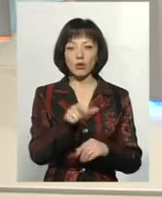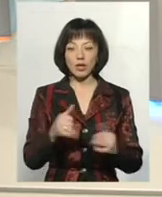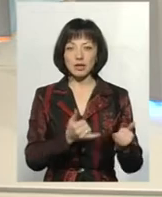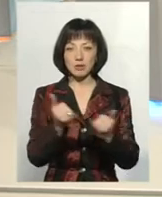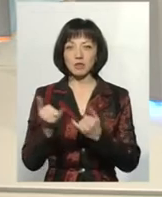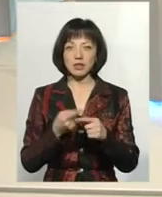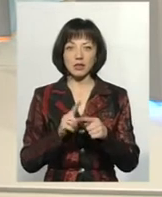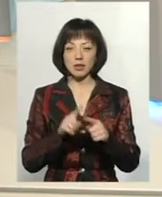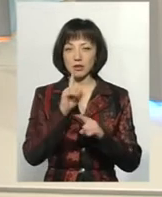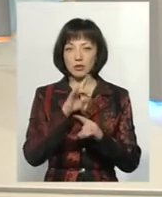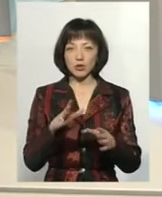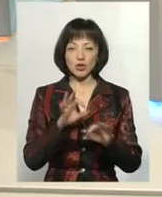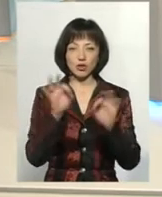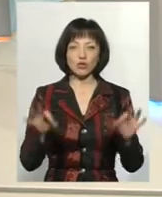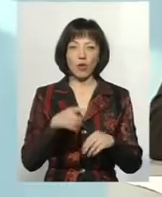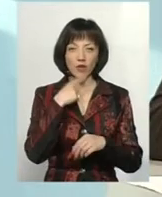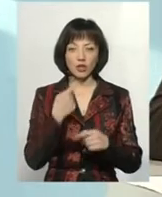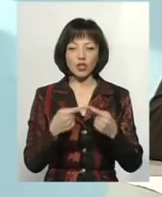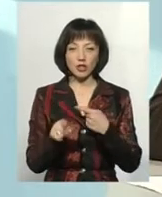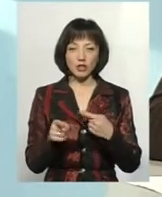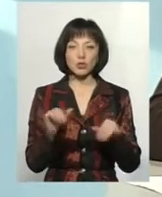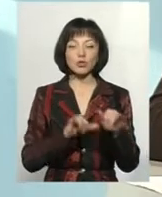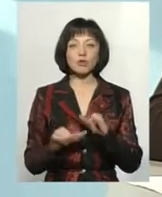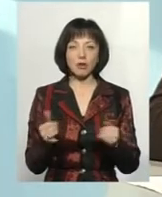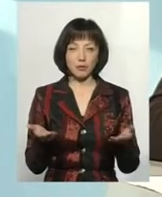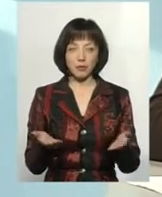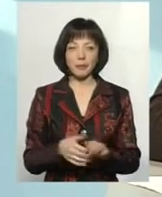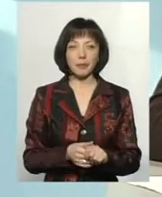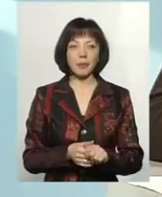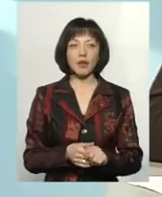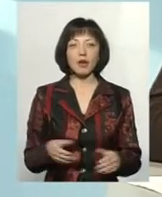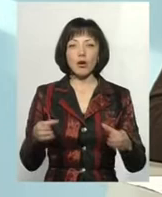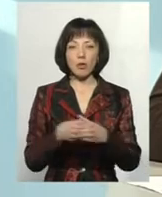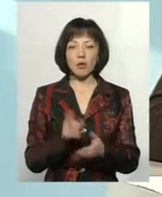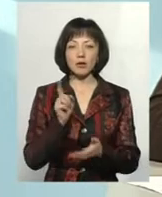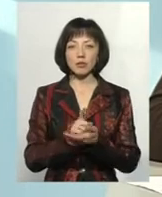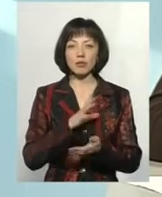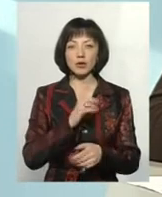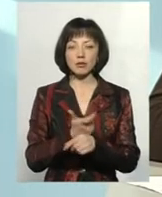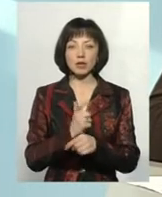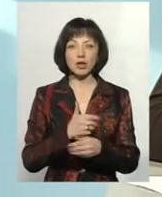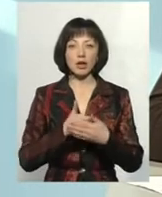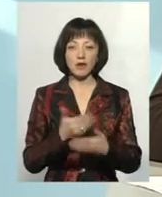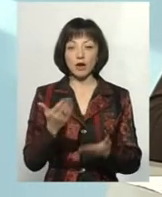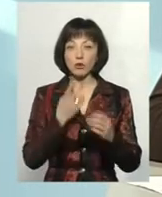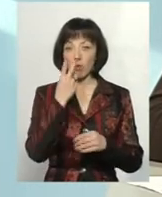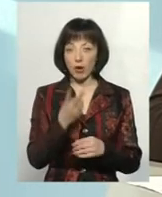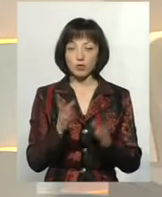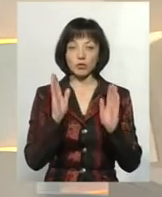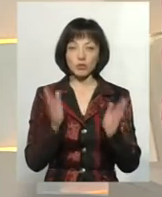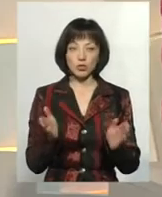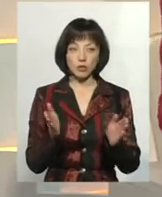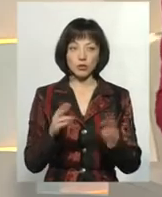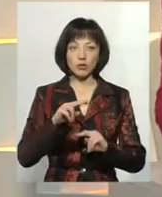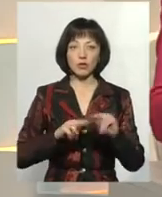цим, вони не будуть нічого говорити, а іншим куди діватися. Тому громада повинна бути більш активною. Якщо бачить, так, що